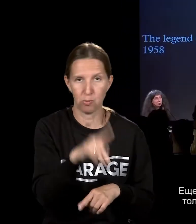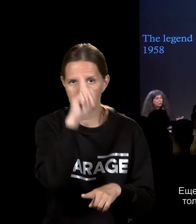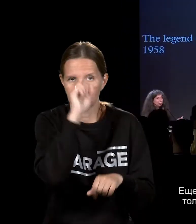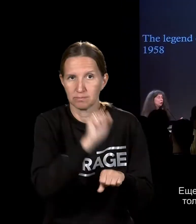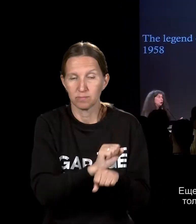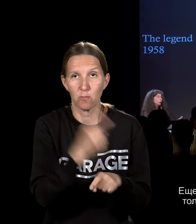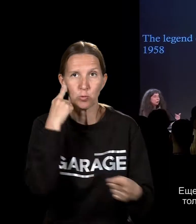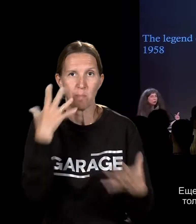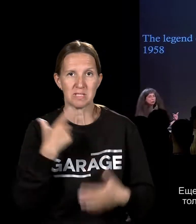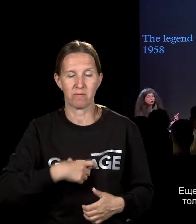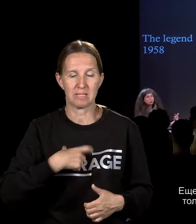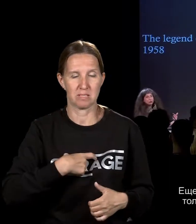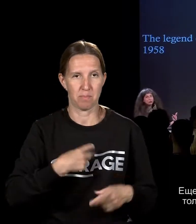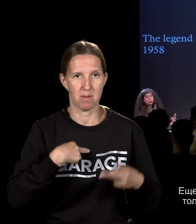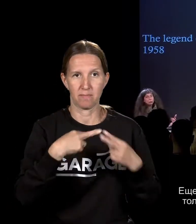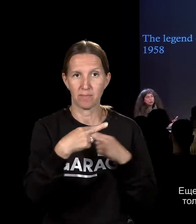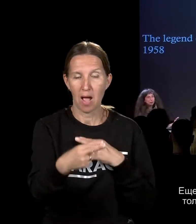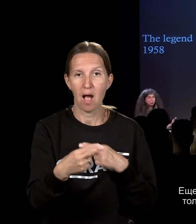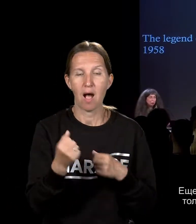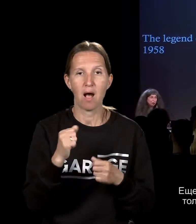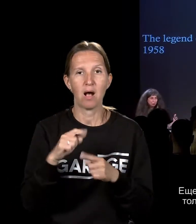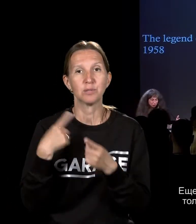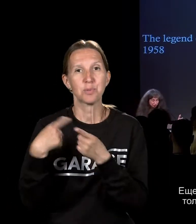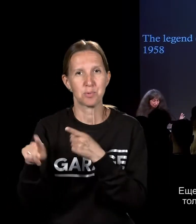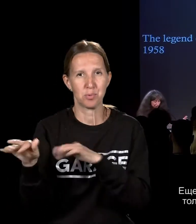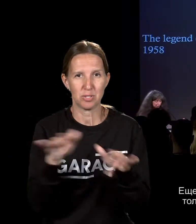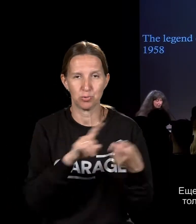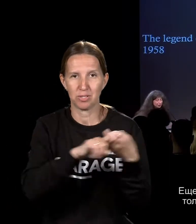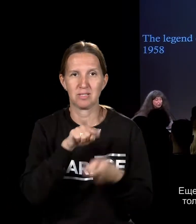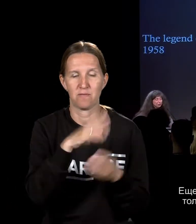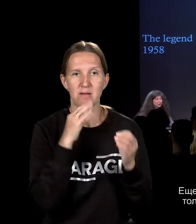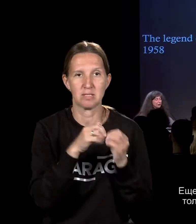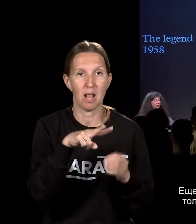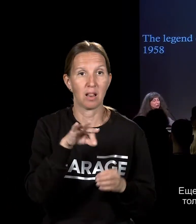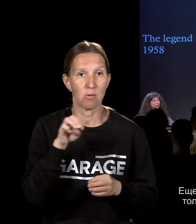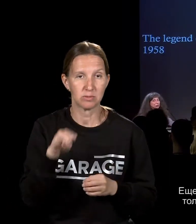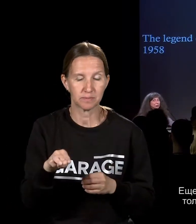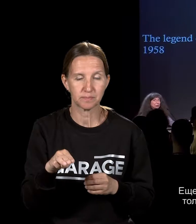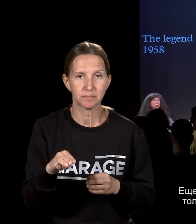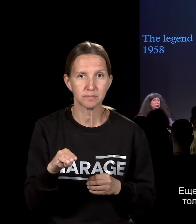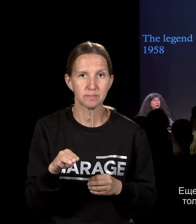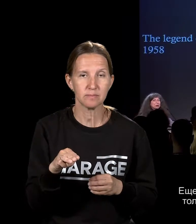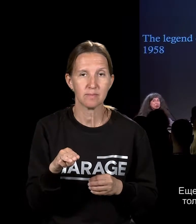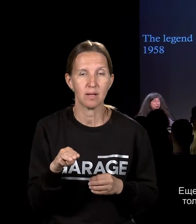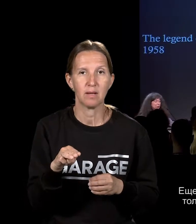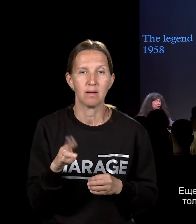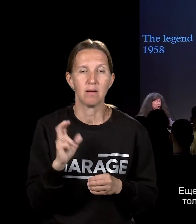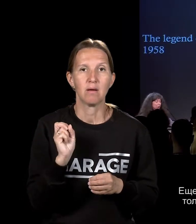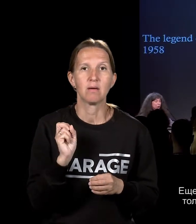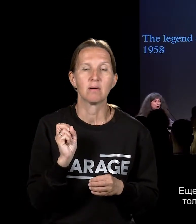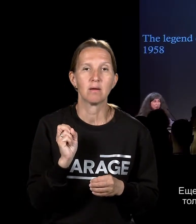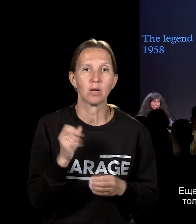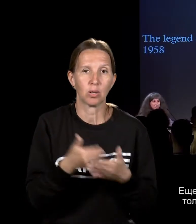представить. Но при этом еще один сюжет, который связан с Лотом, до того, как произошло,